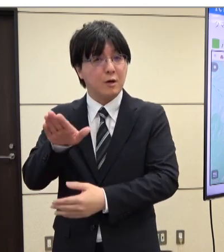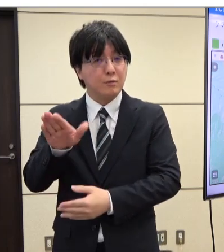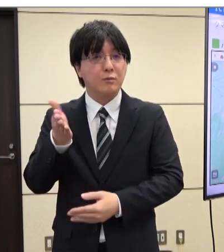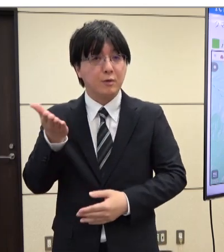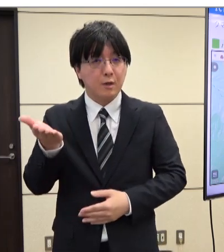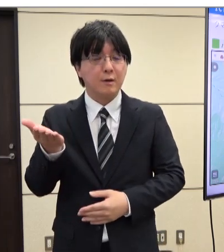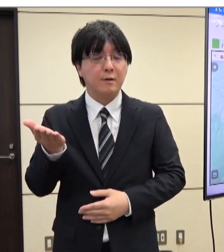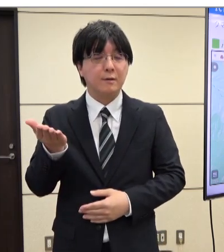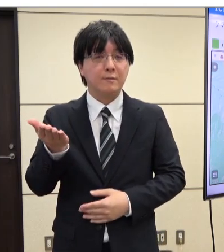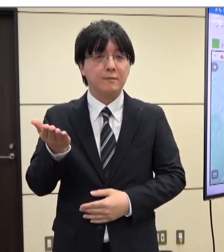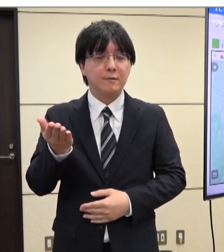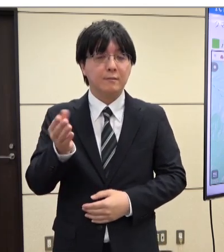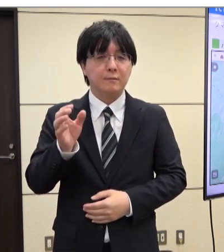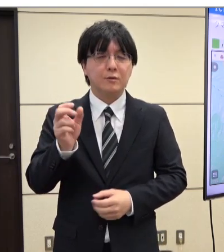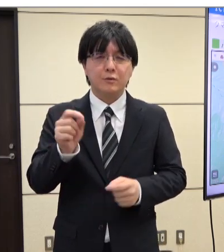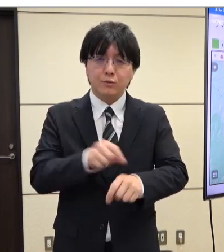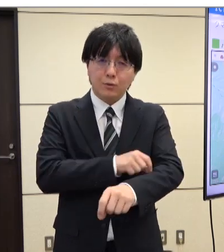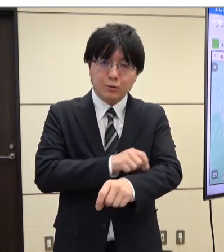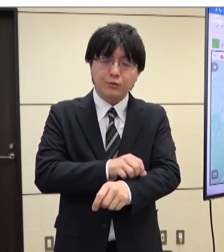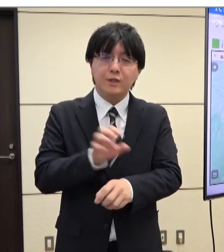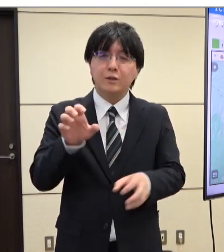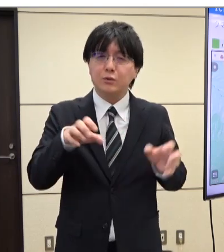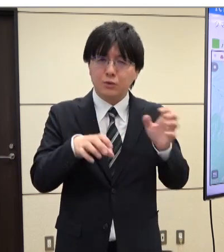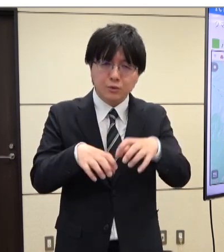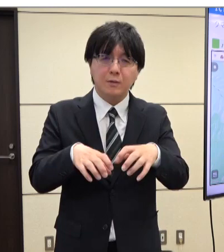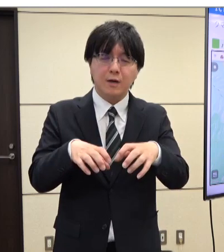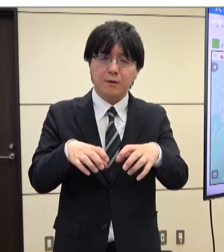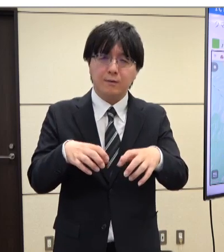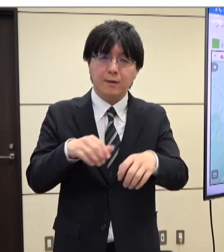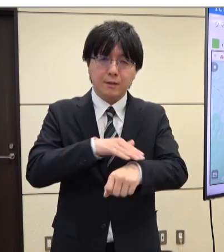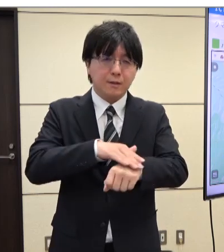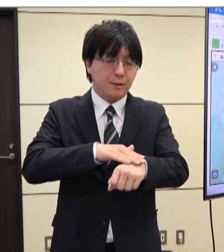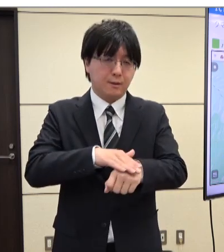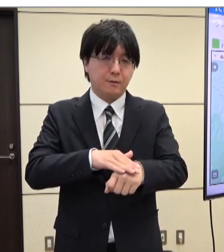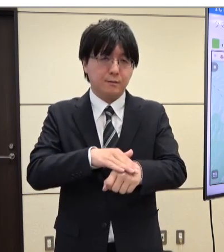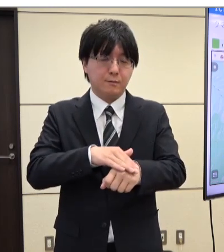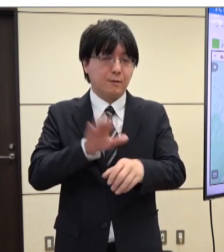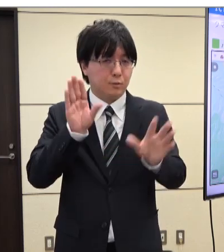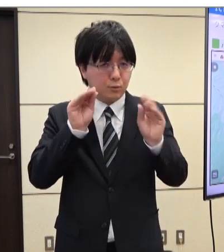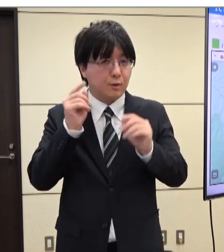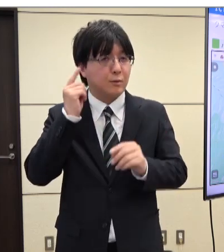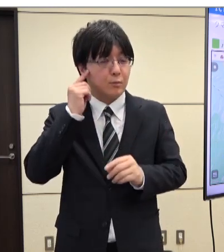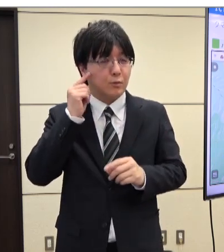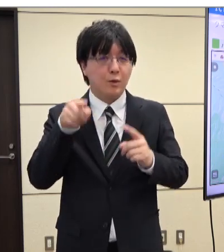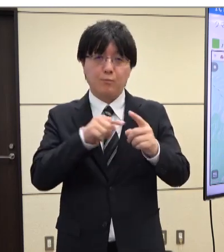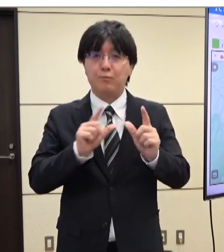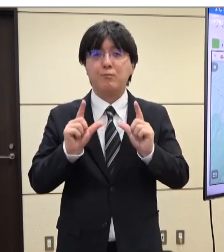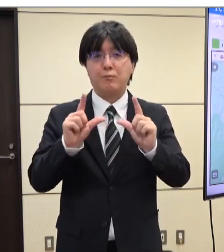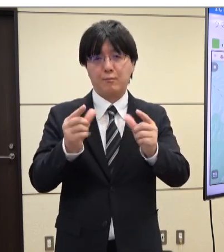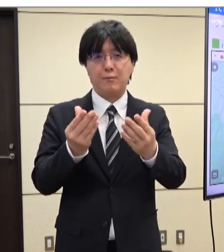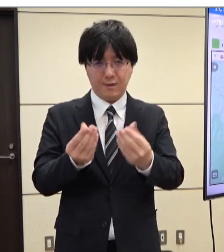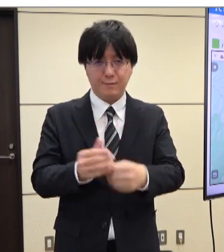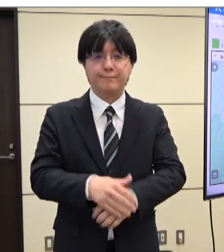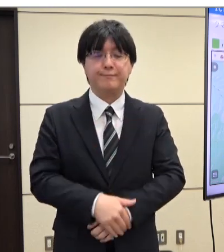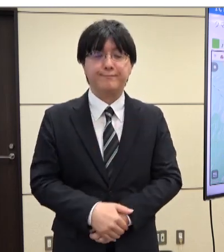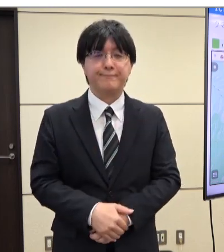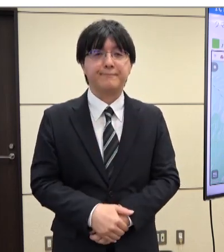んかは重要な情報だと思いますので、我々として公開をしたというものです。 ありがとうございます、はい、